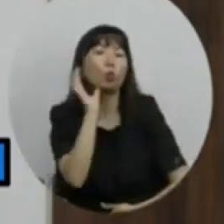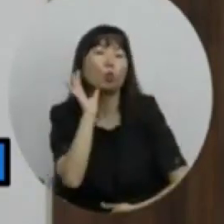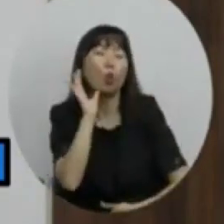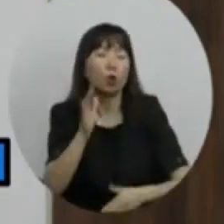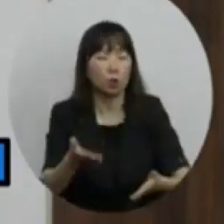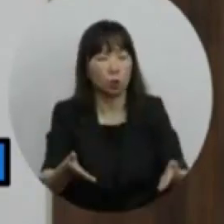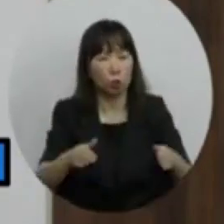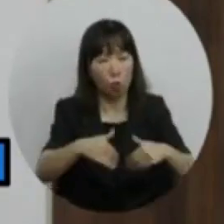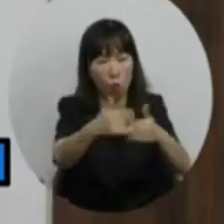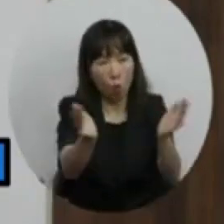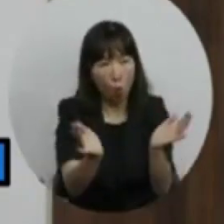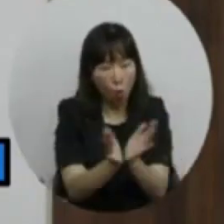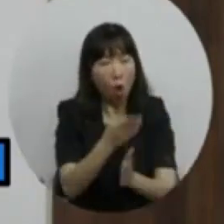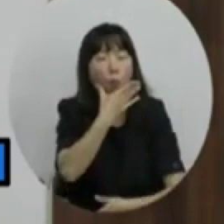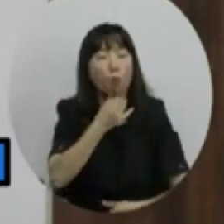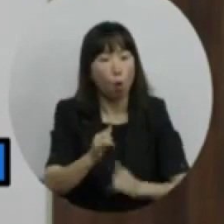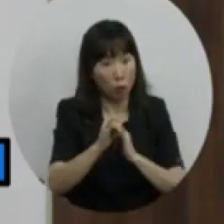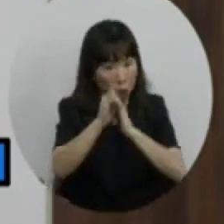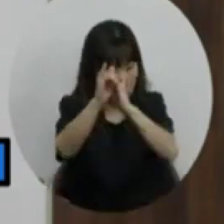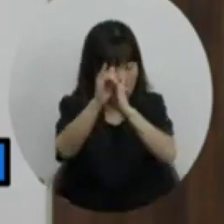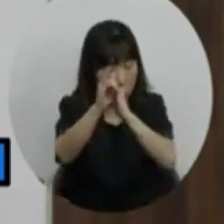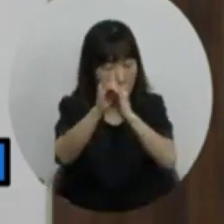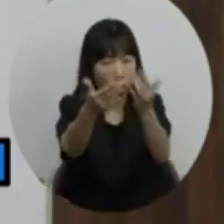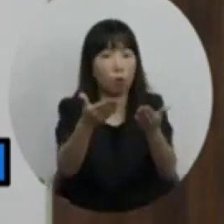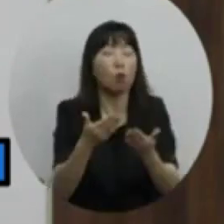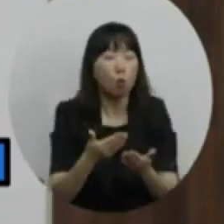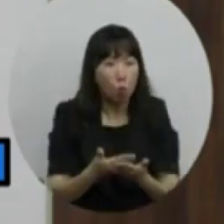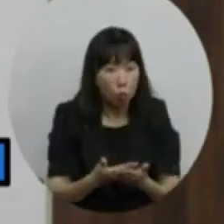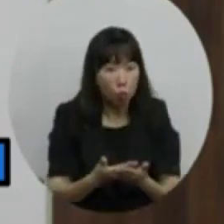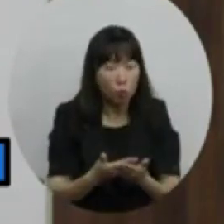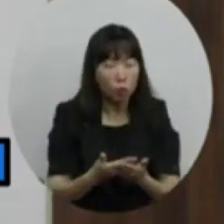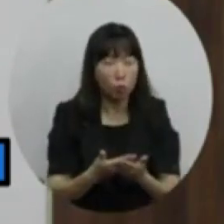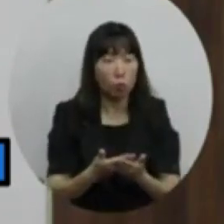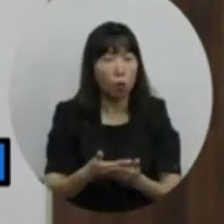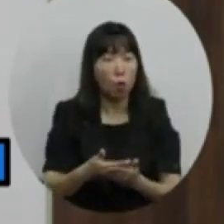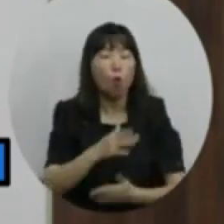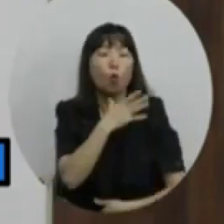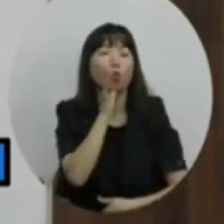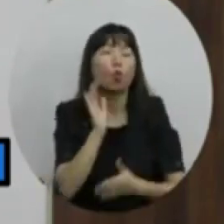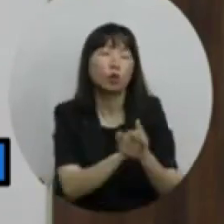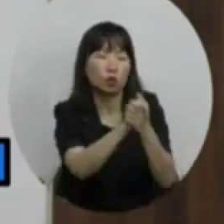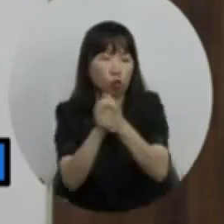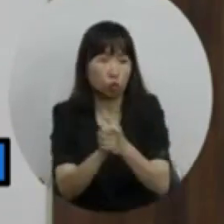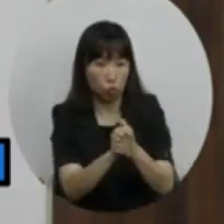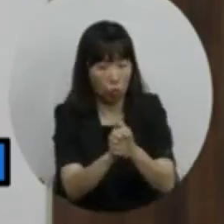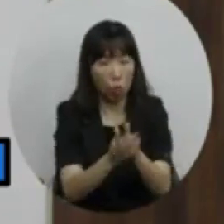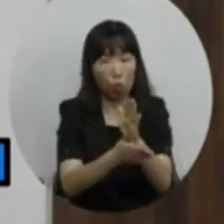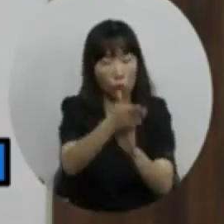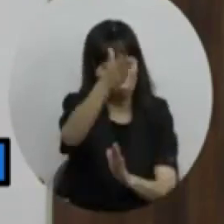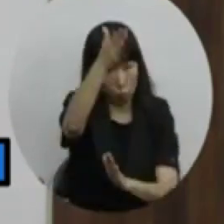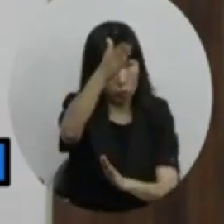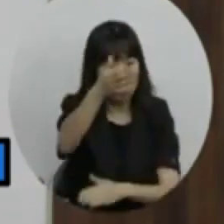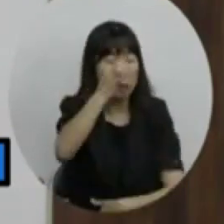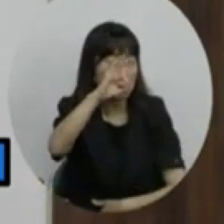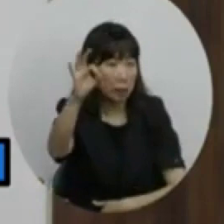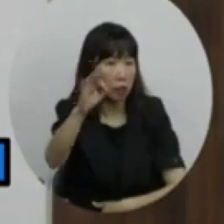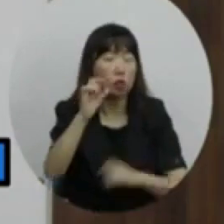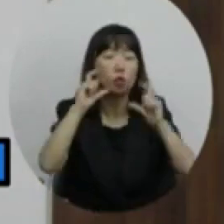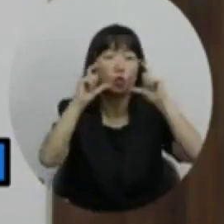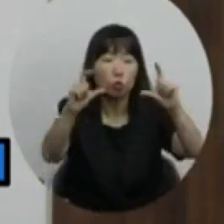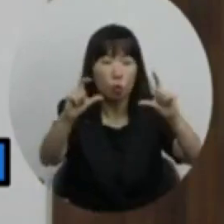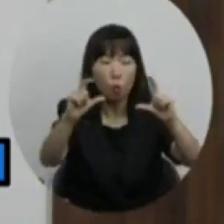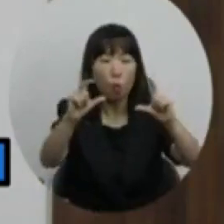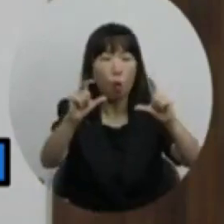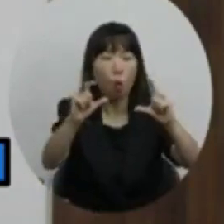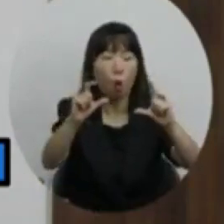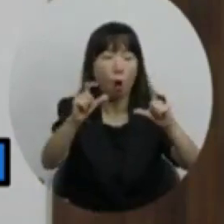대상에 선정되는 등 여주시가 2022년 노인 친화도시로 WHO 인증 선포와 아울러